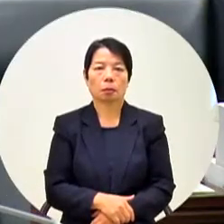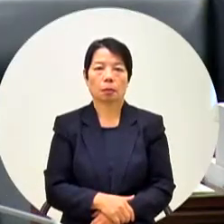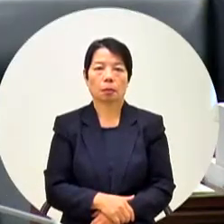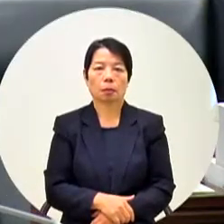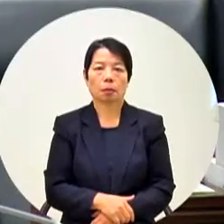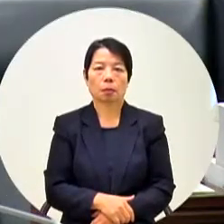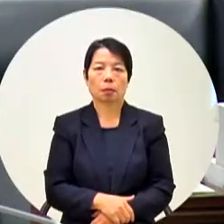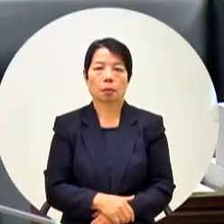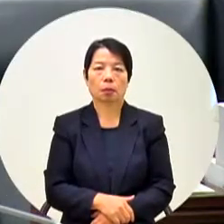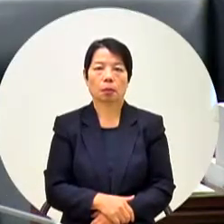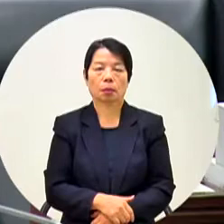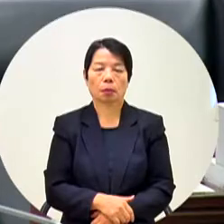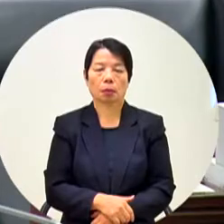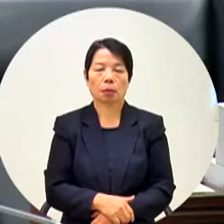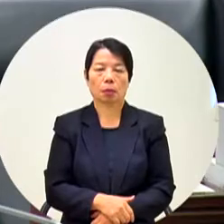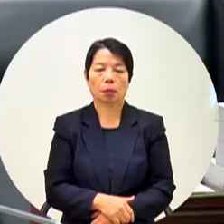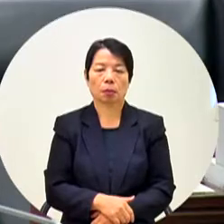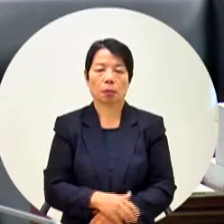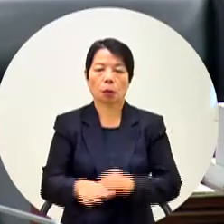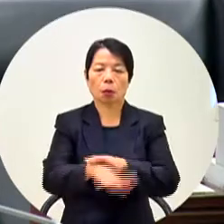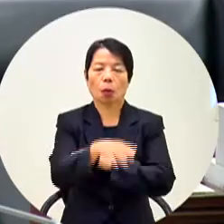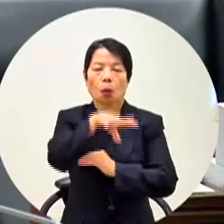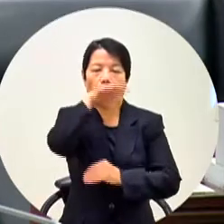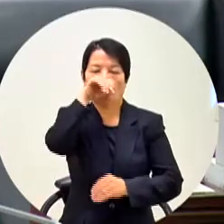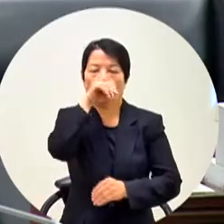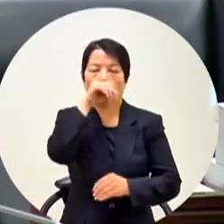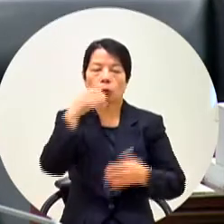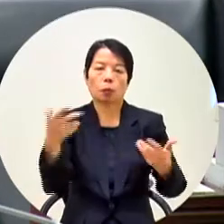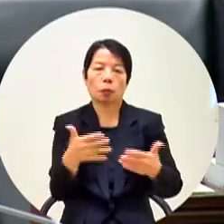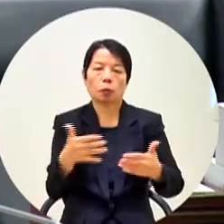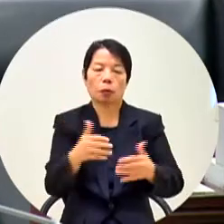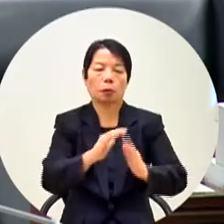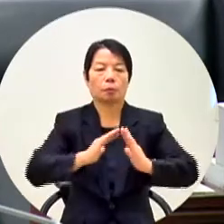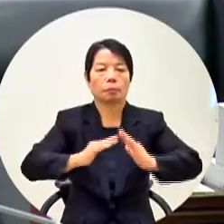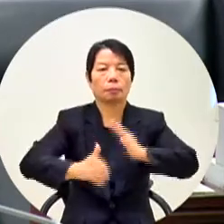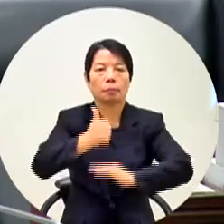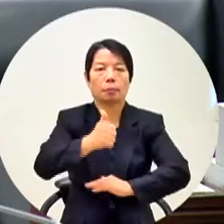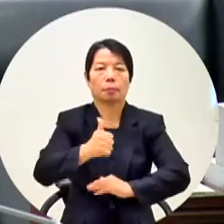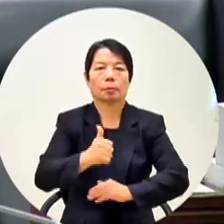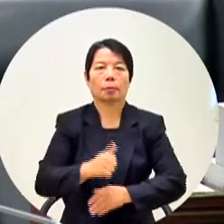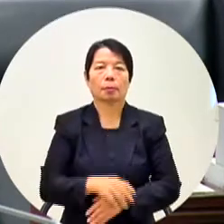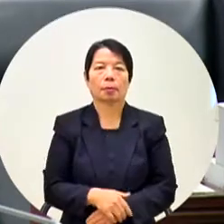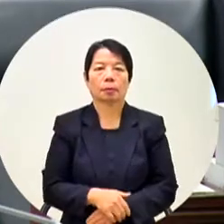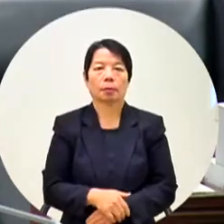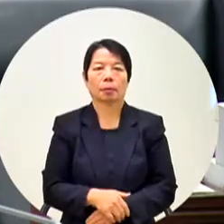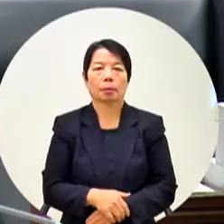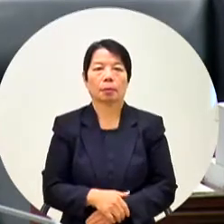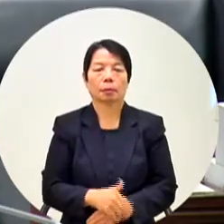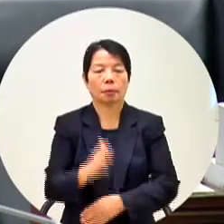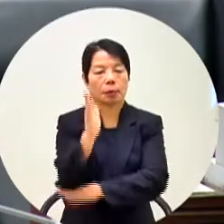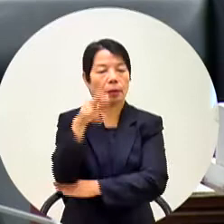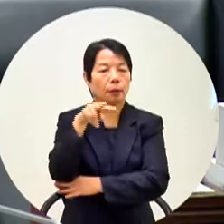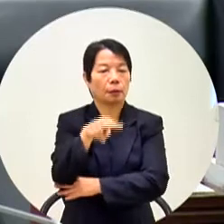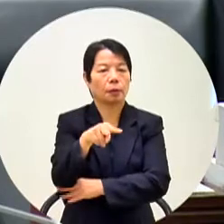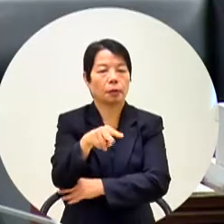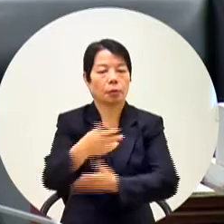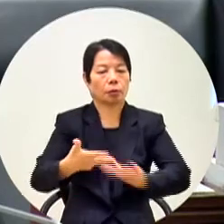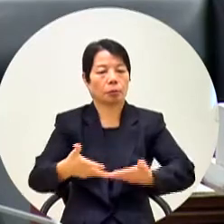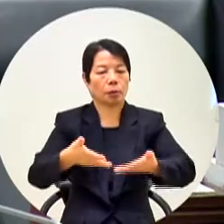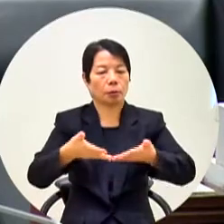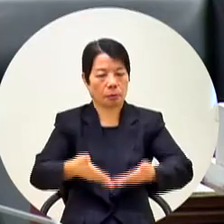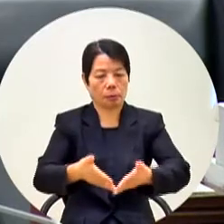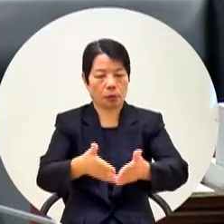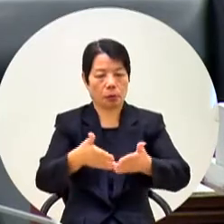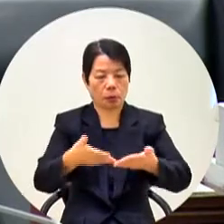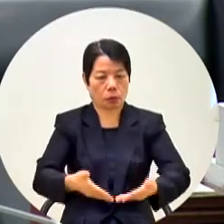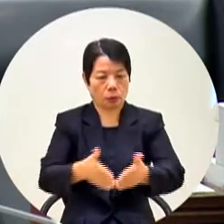空污的问题，哈，是咱市长，哈，的施政的重点。但是，